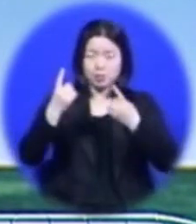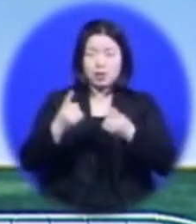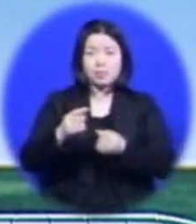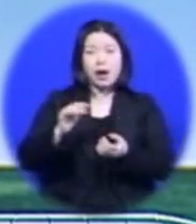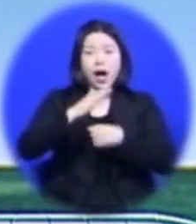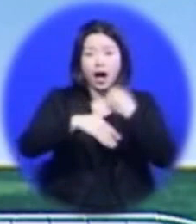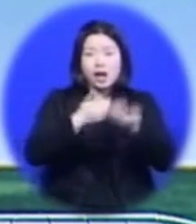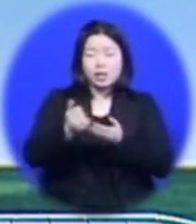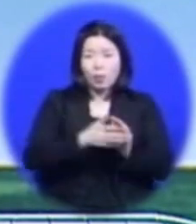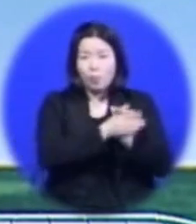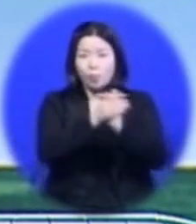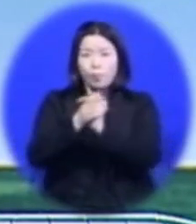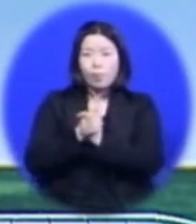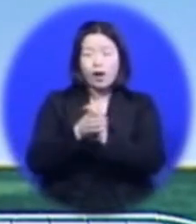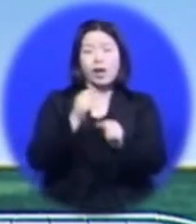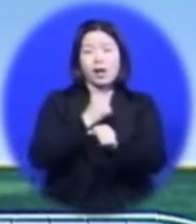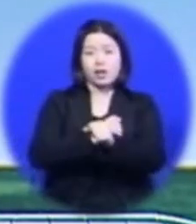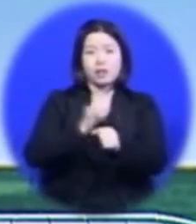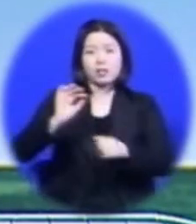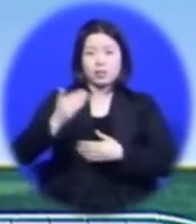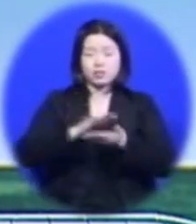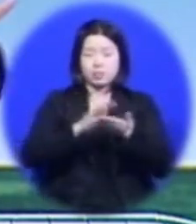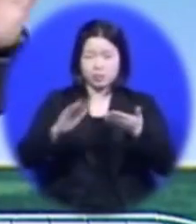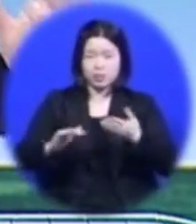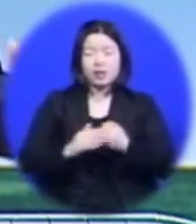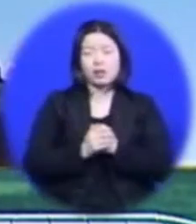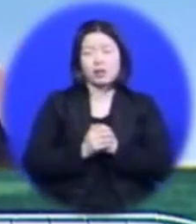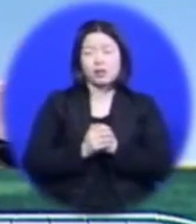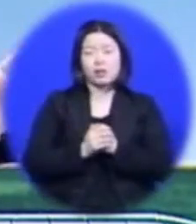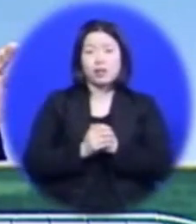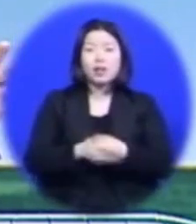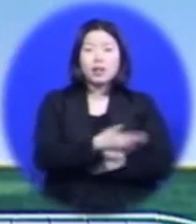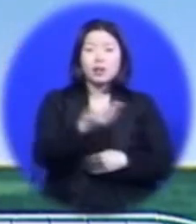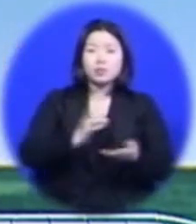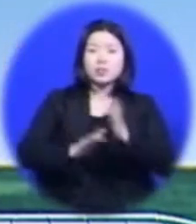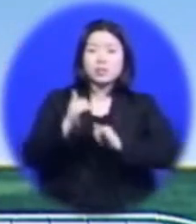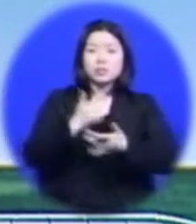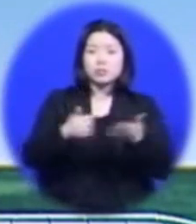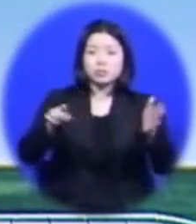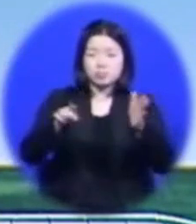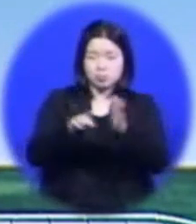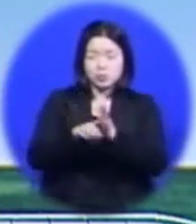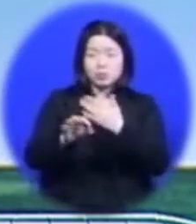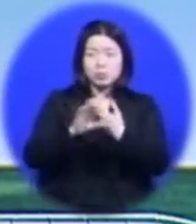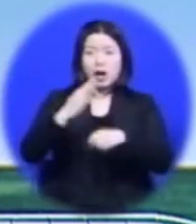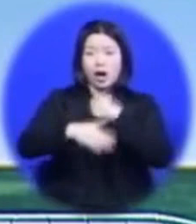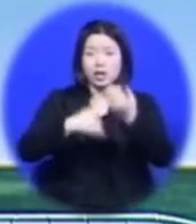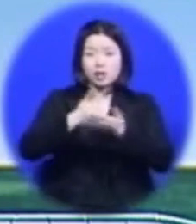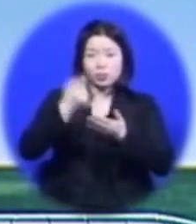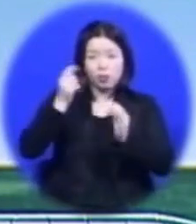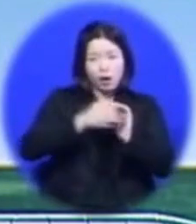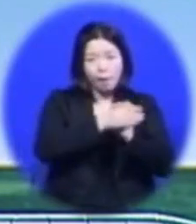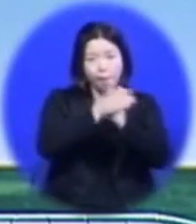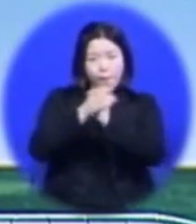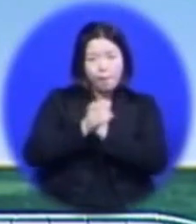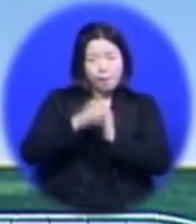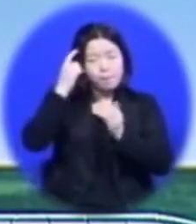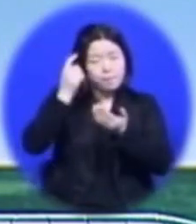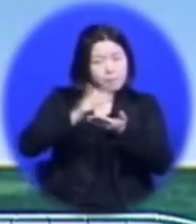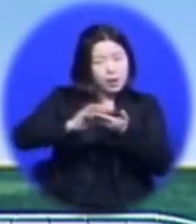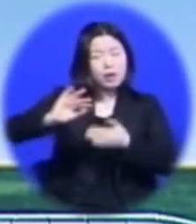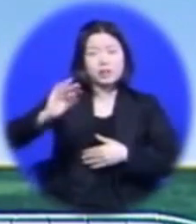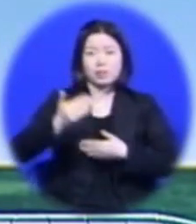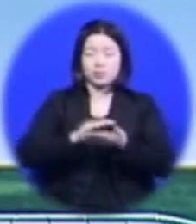하게 된 것입니다. 여러분, 예수님을 믿으면 하나님과 평화하게 되고 화해하게